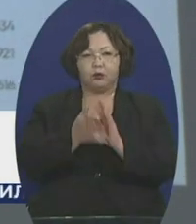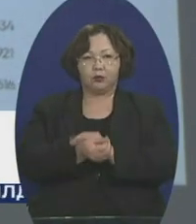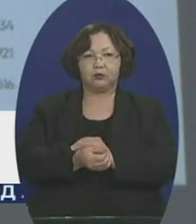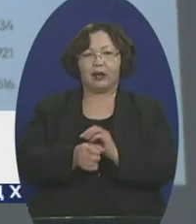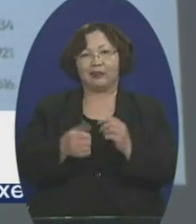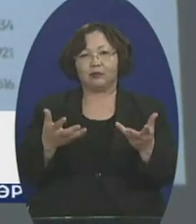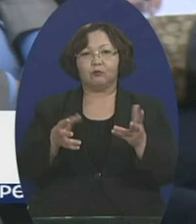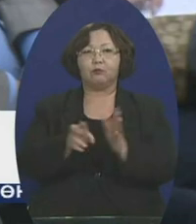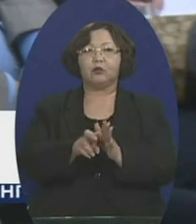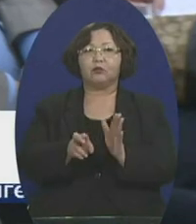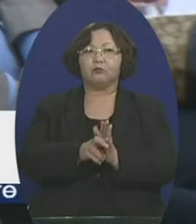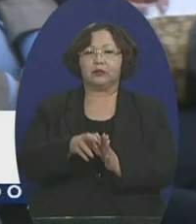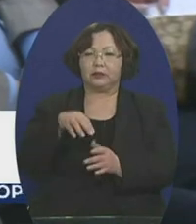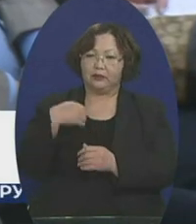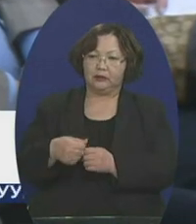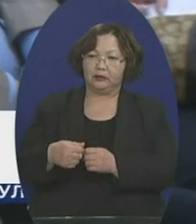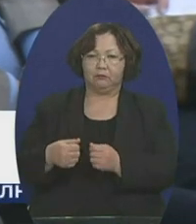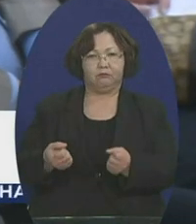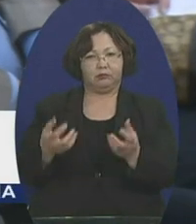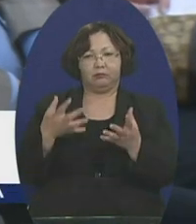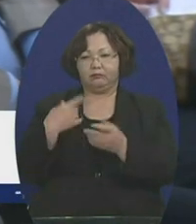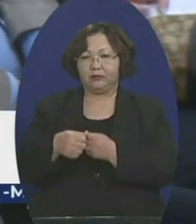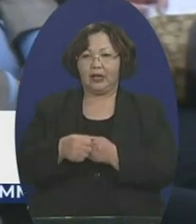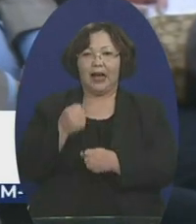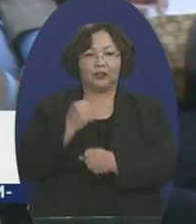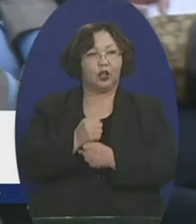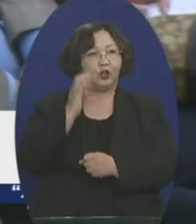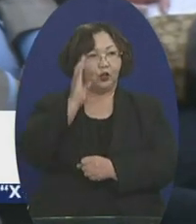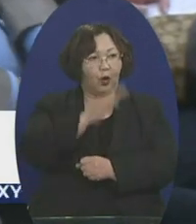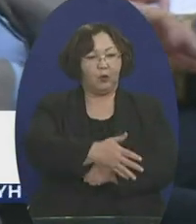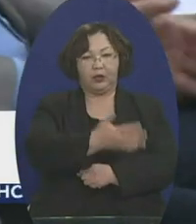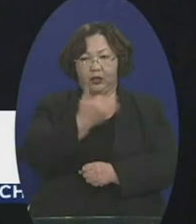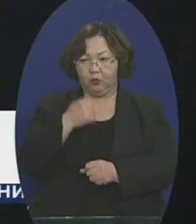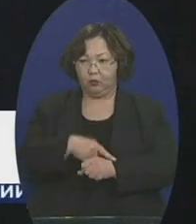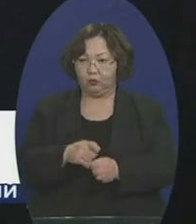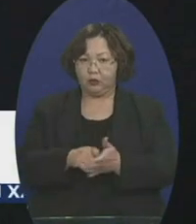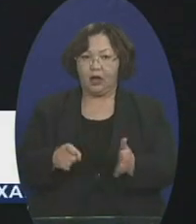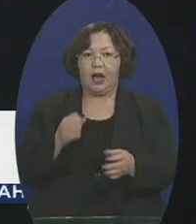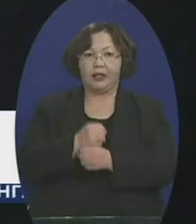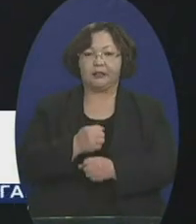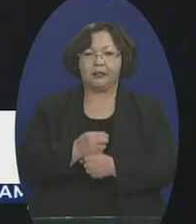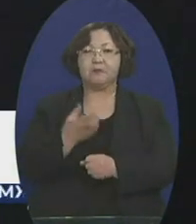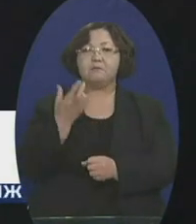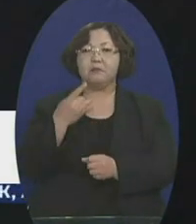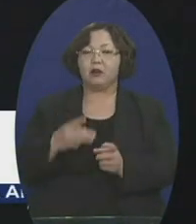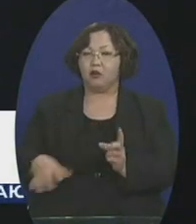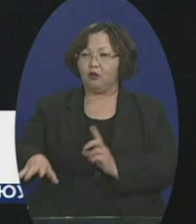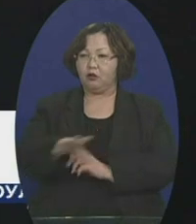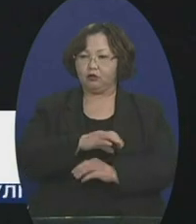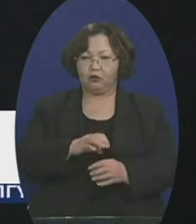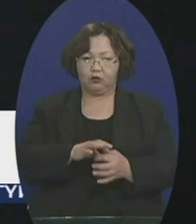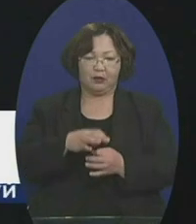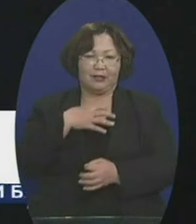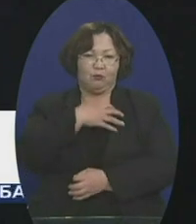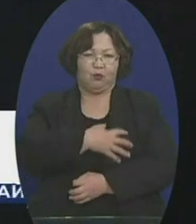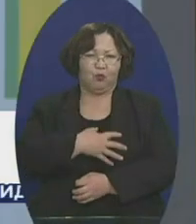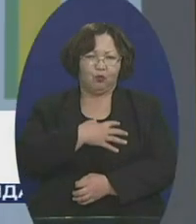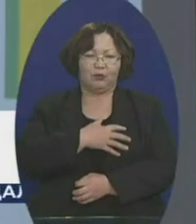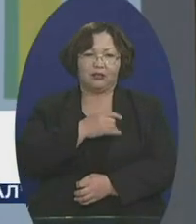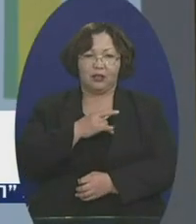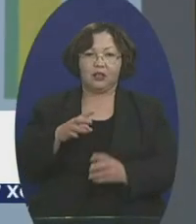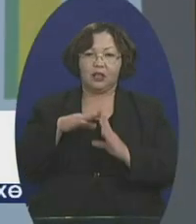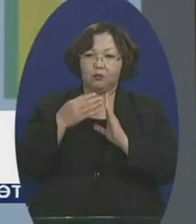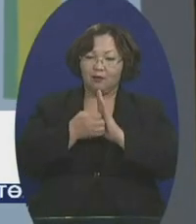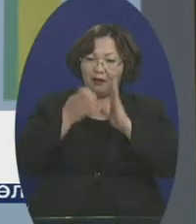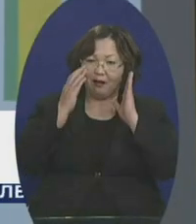түүнээс ч илүү нөлөөлөх нь тухайлбал ажилдаа ирж очих хугацаа, ажлын байрны орчин, үүнээс үүдэх хэлэх стресс болон гэр бүлдээ гаргах цаг ажил хөдөлмөр